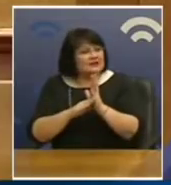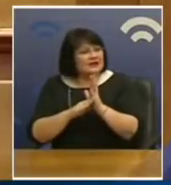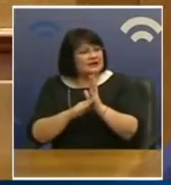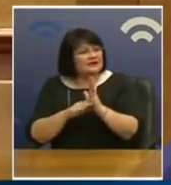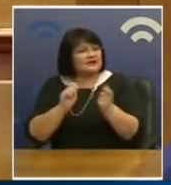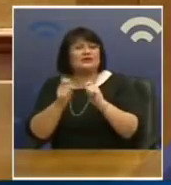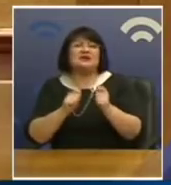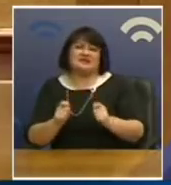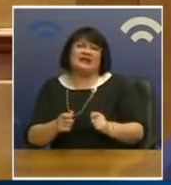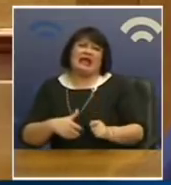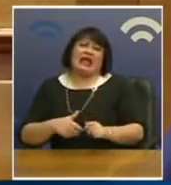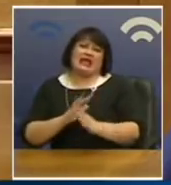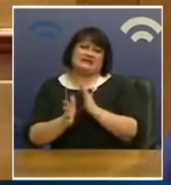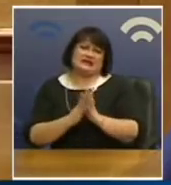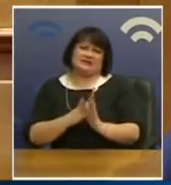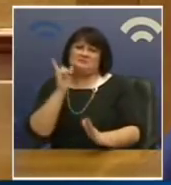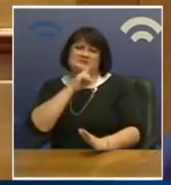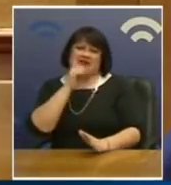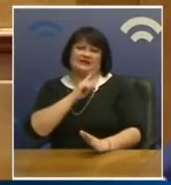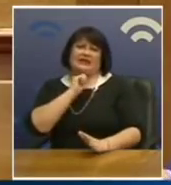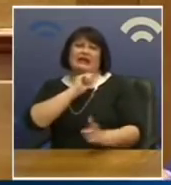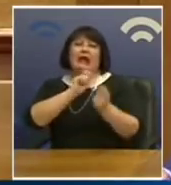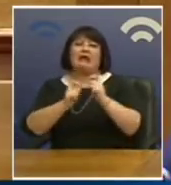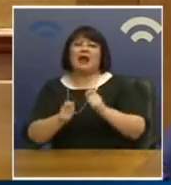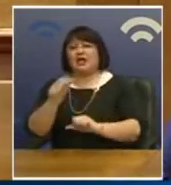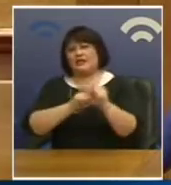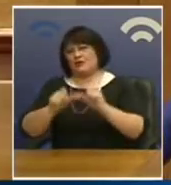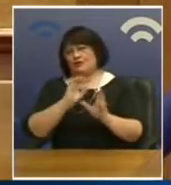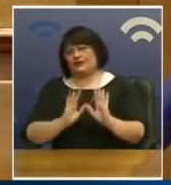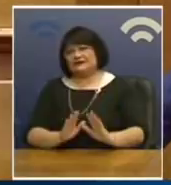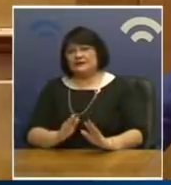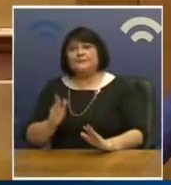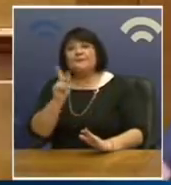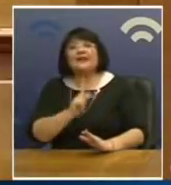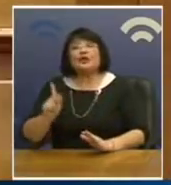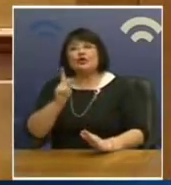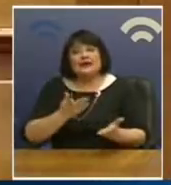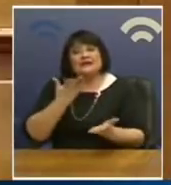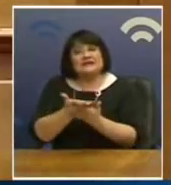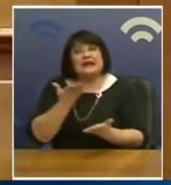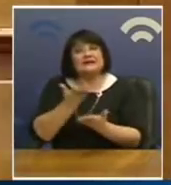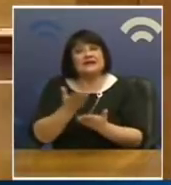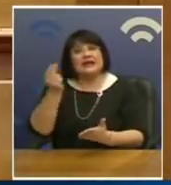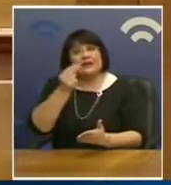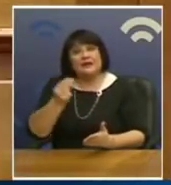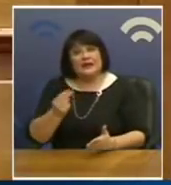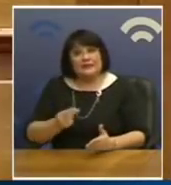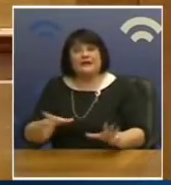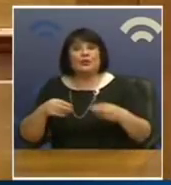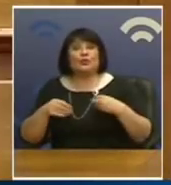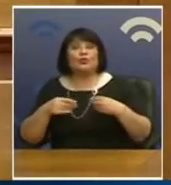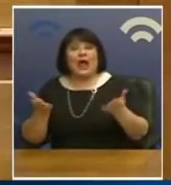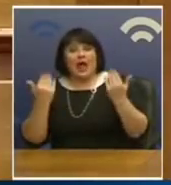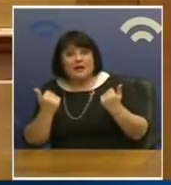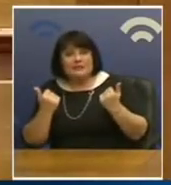παροδία. Που όχι μόνο κανένα από τα επιτακτικά αιτήματα της ελληνικής κοινωνίας δεν υιοθετεί, αλλά δημιουργεί